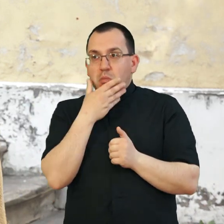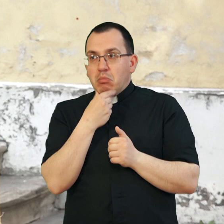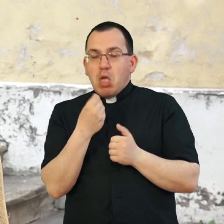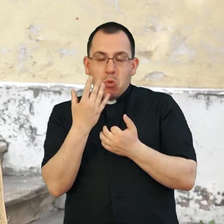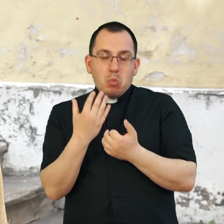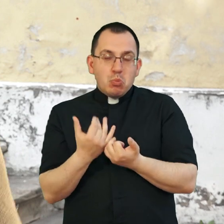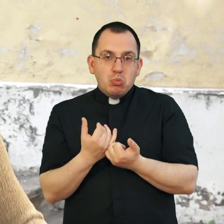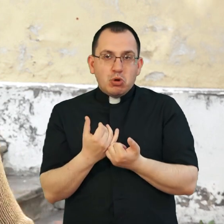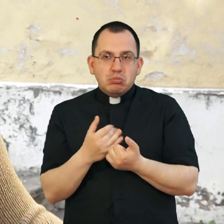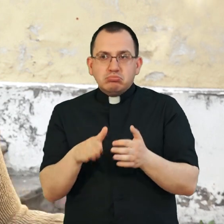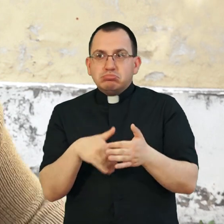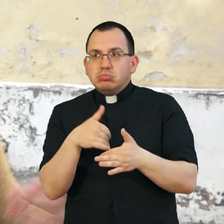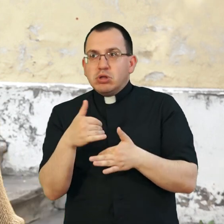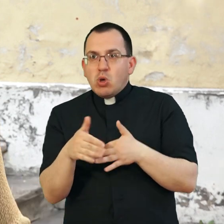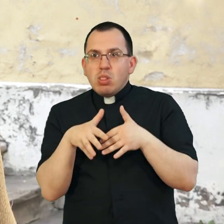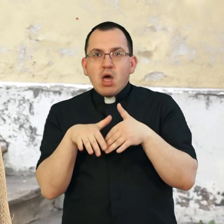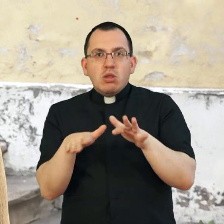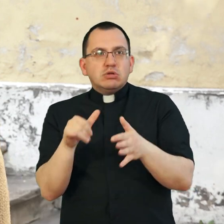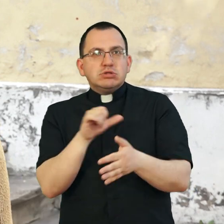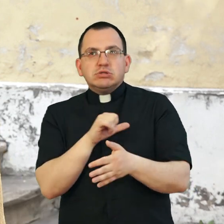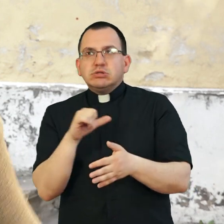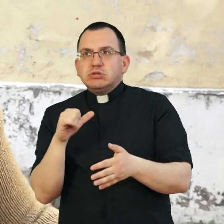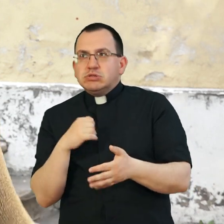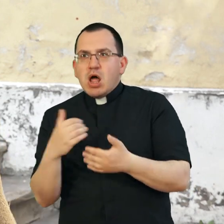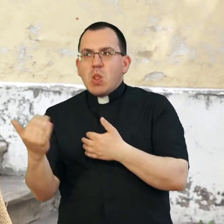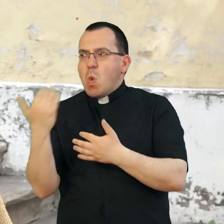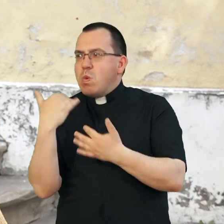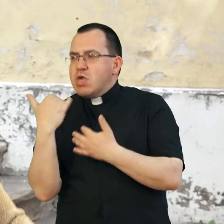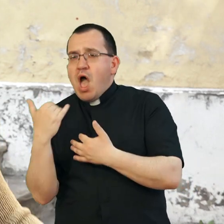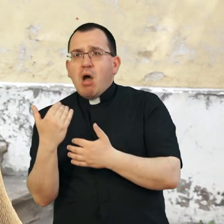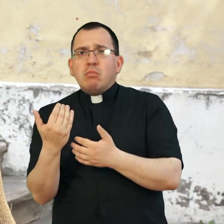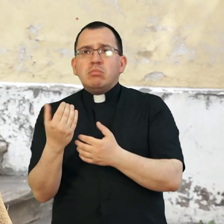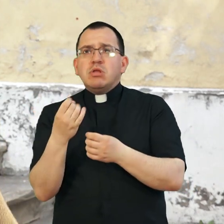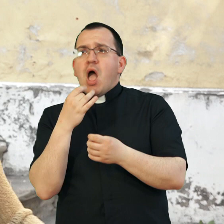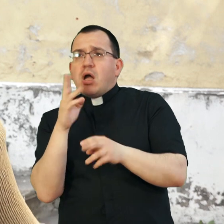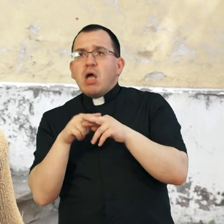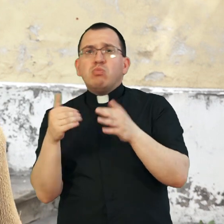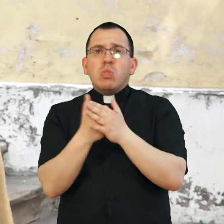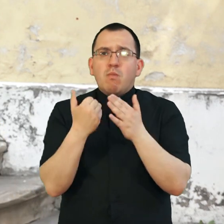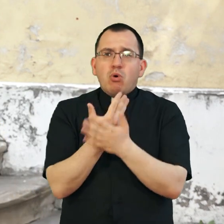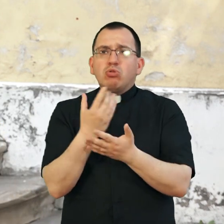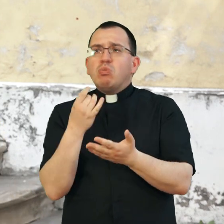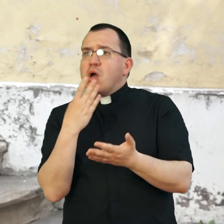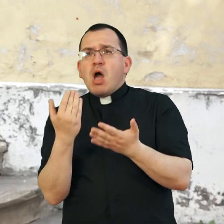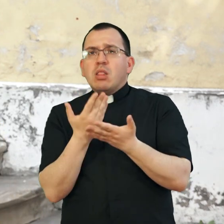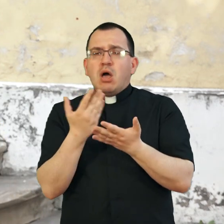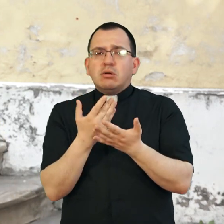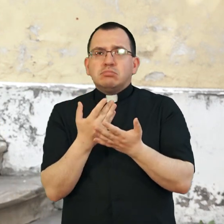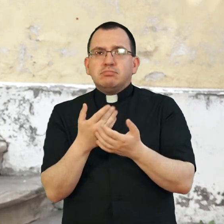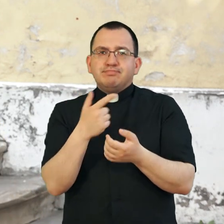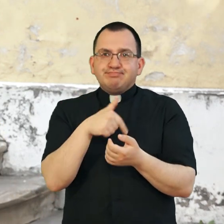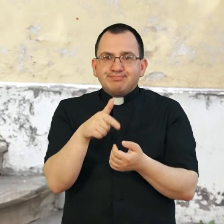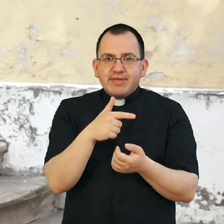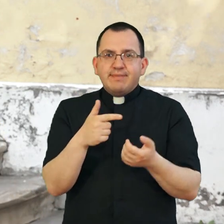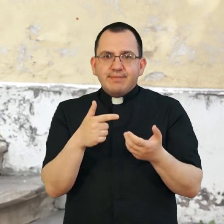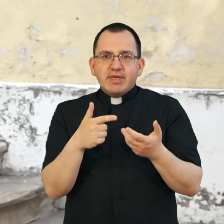toga, znači ljudi su se stalno javljali i molitelji, pa dobro, kad će opet, da li bude trajno, kad će opet biti. I to nam je zapravo